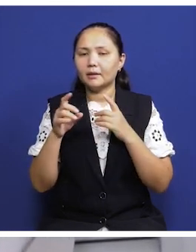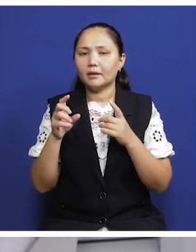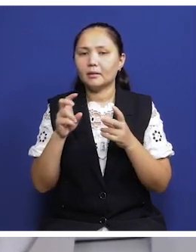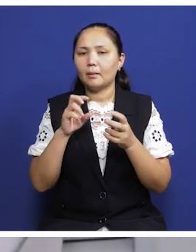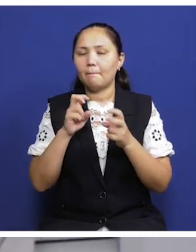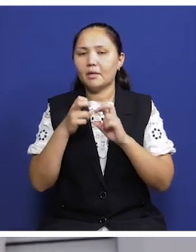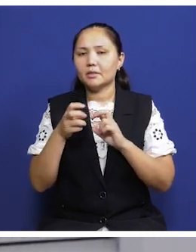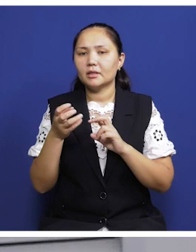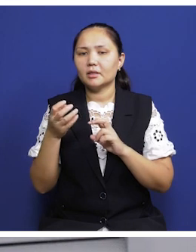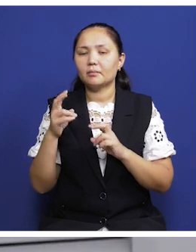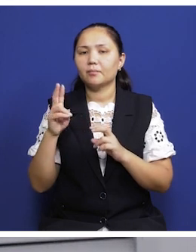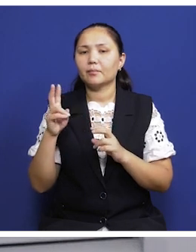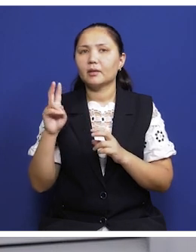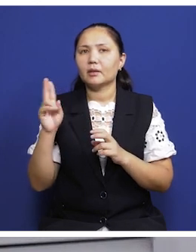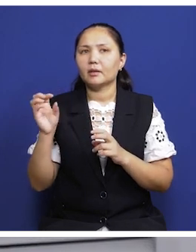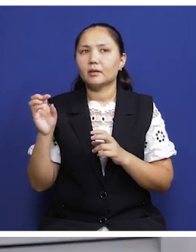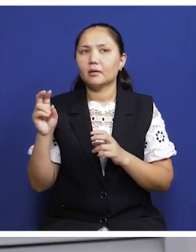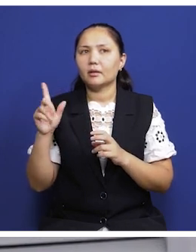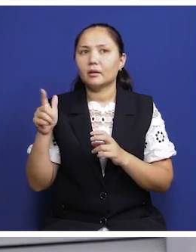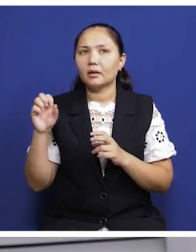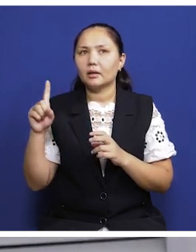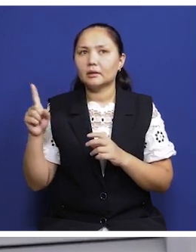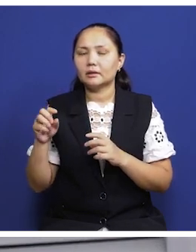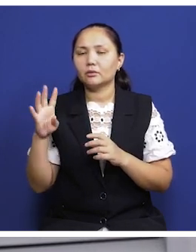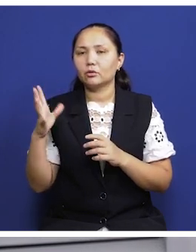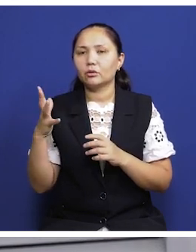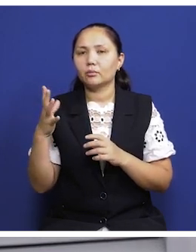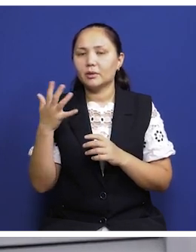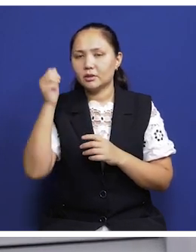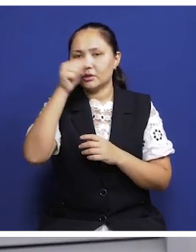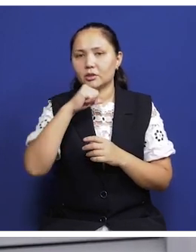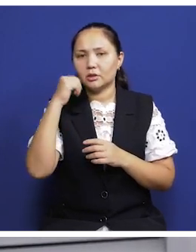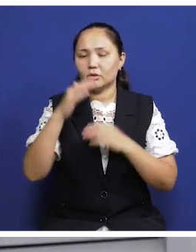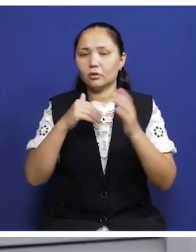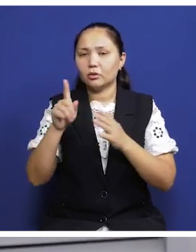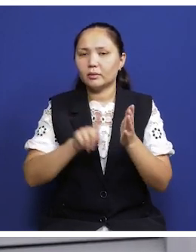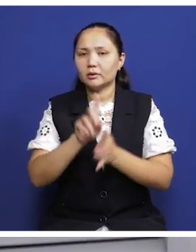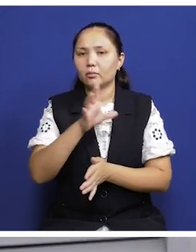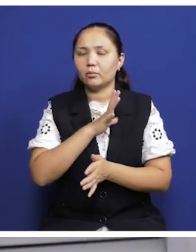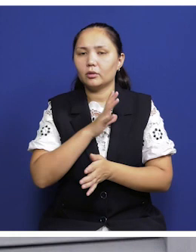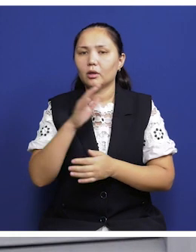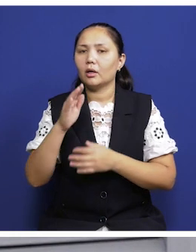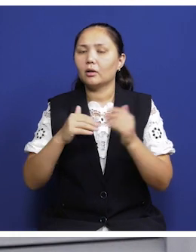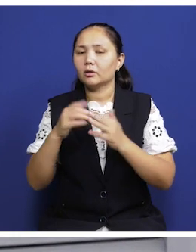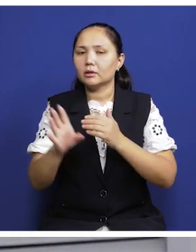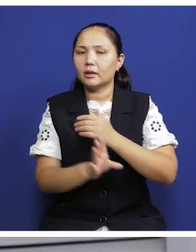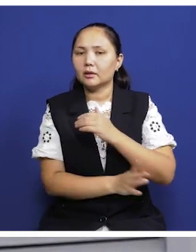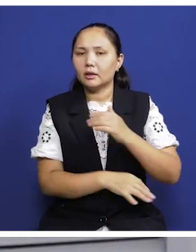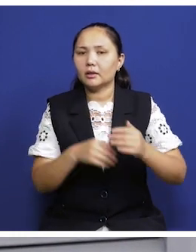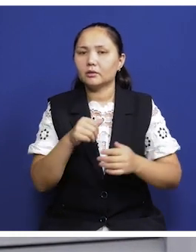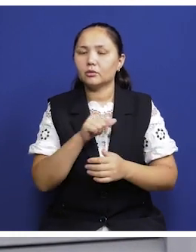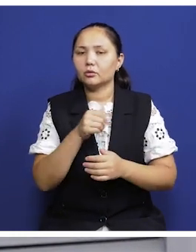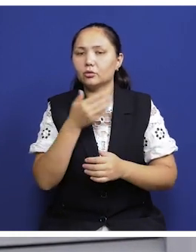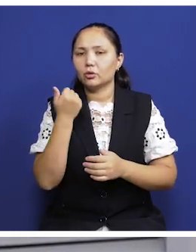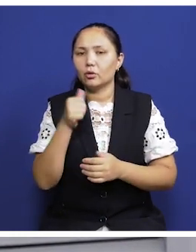мына. Осы газ 4-5 жылдай құрылысы басталды да, осы аяқталмай көп тұрды. Ал енді менің өз жеке